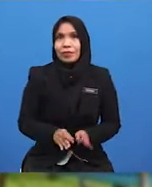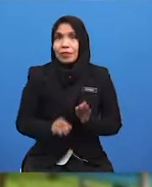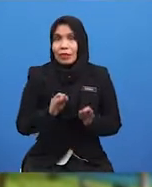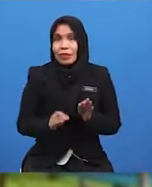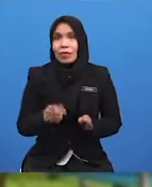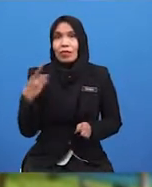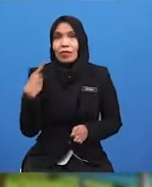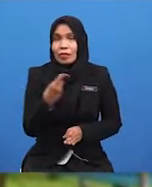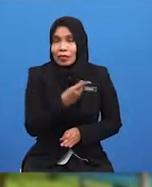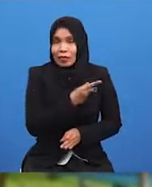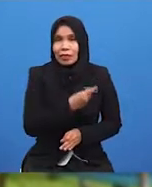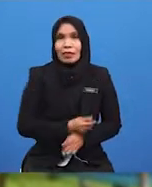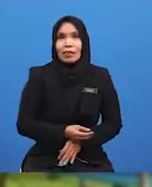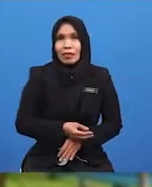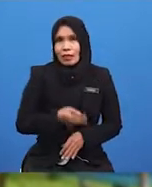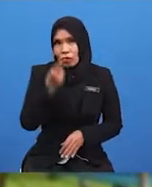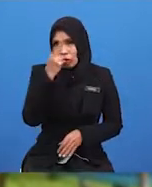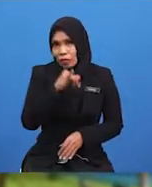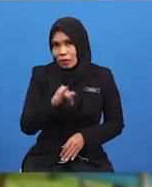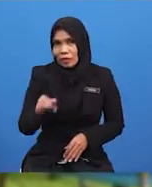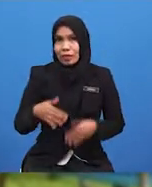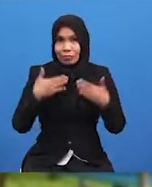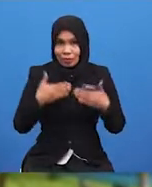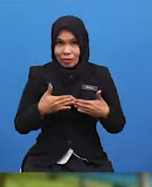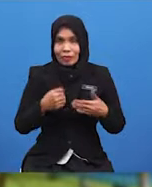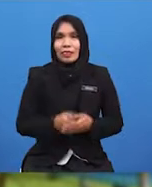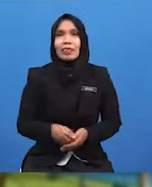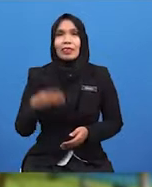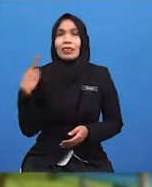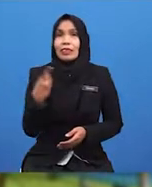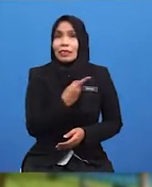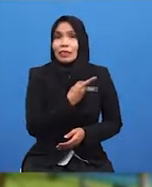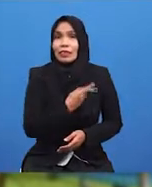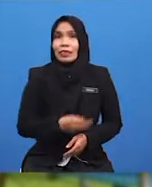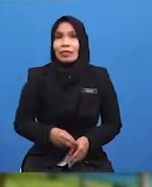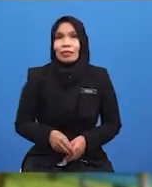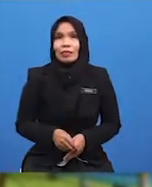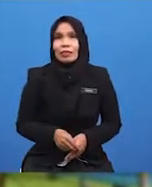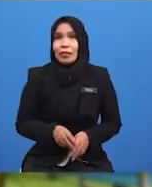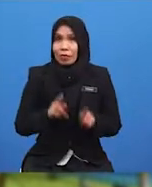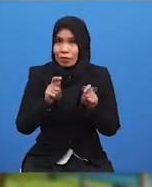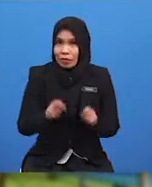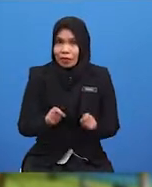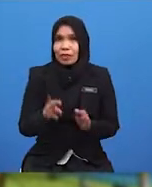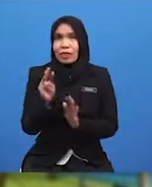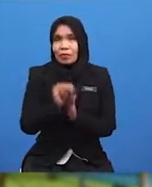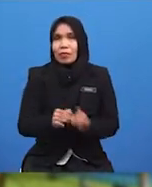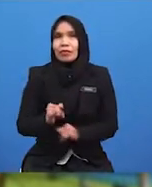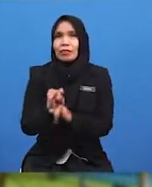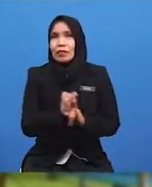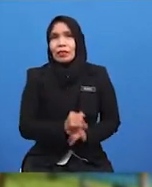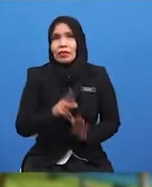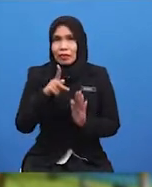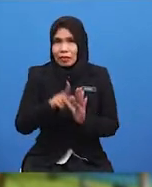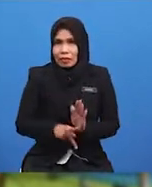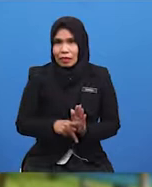seharusnya menjaga kesehatan diri salah satu cara untuk menjaga kesehatan